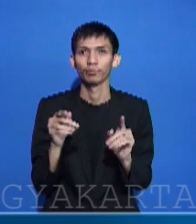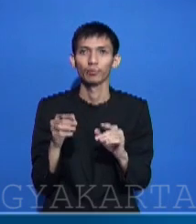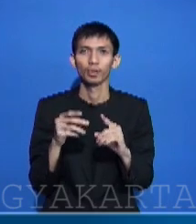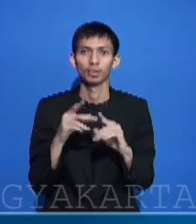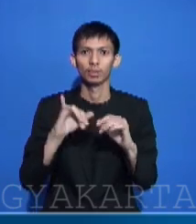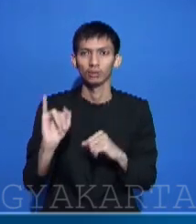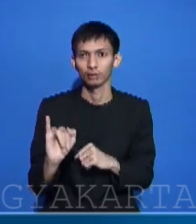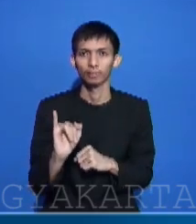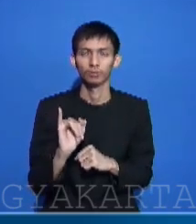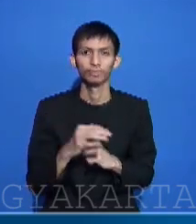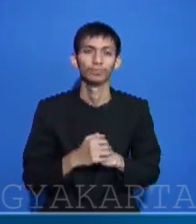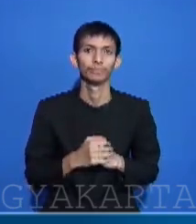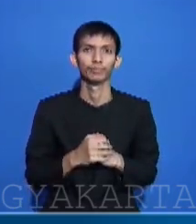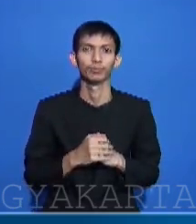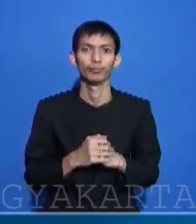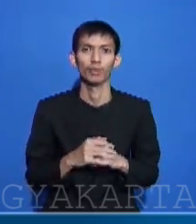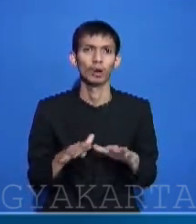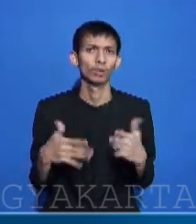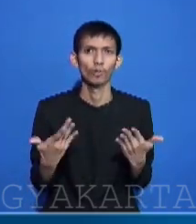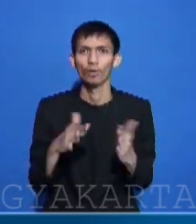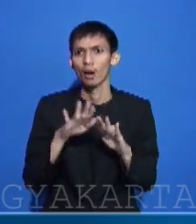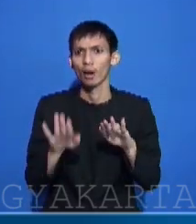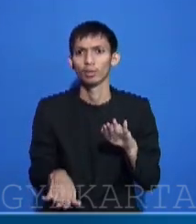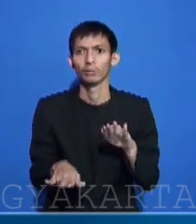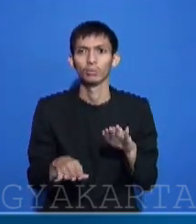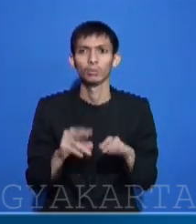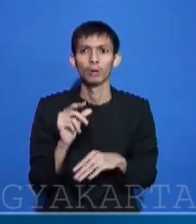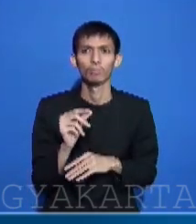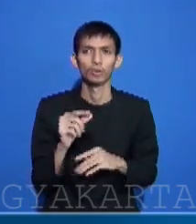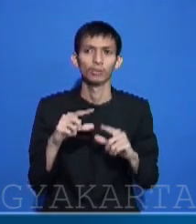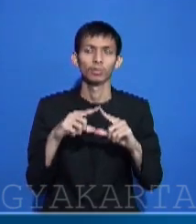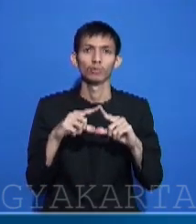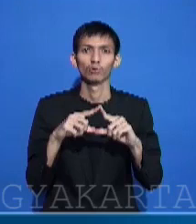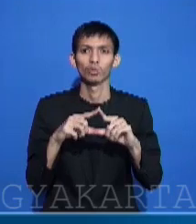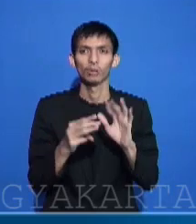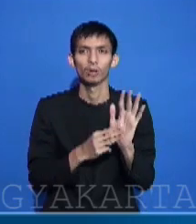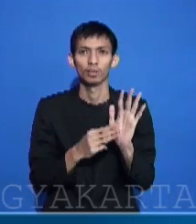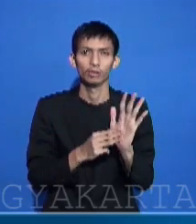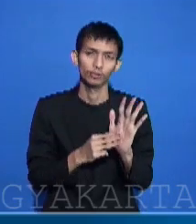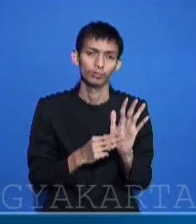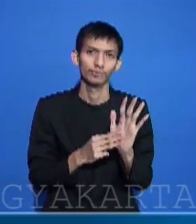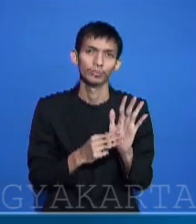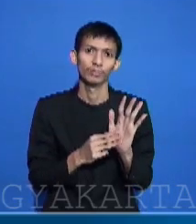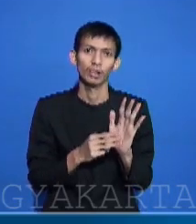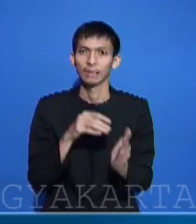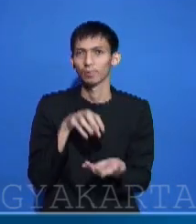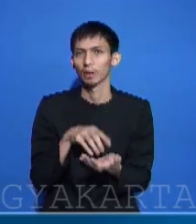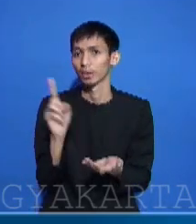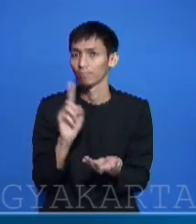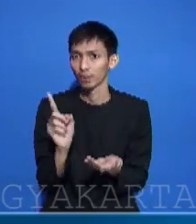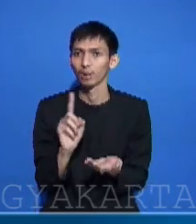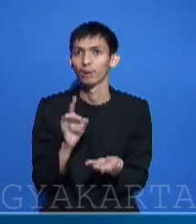Kyai Nur Iman di langit atau Adik Raden Mas Kyai mursodo di Ploso kuning dengan menempati tanah perdikan